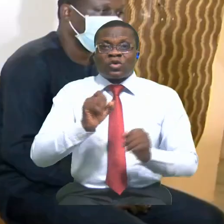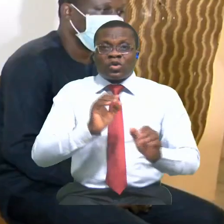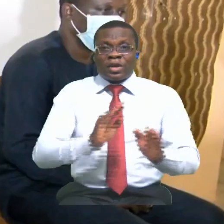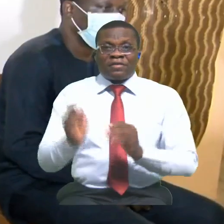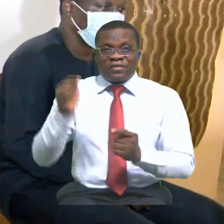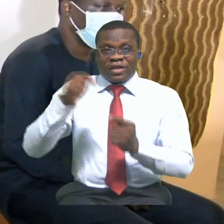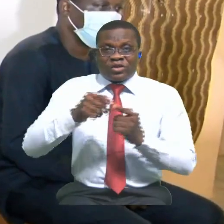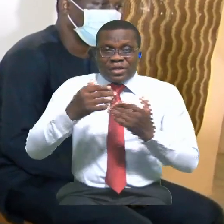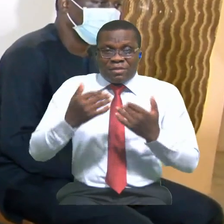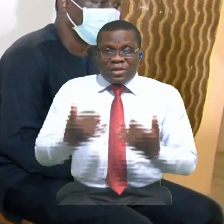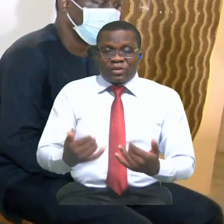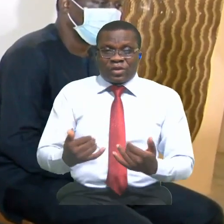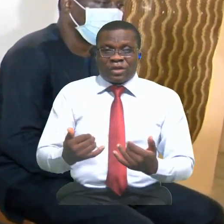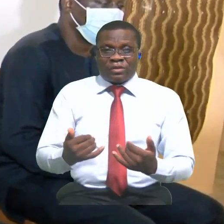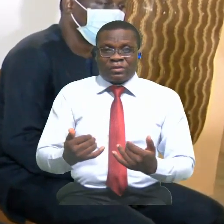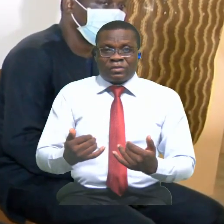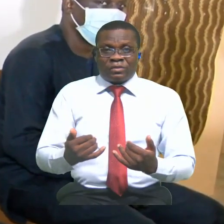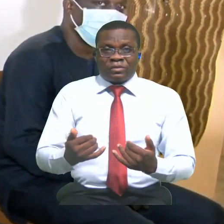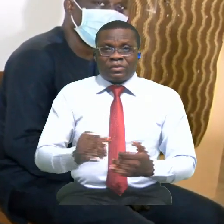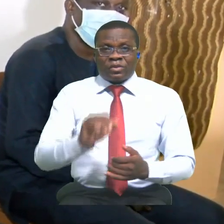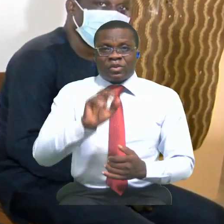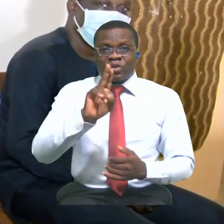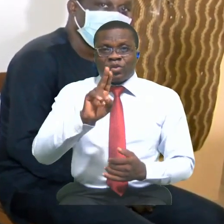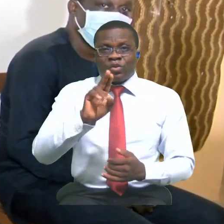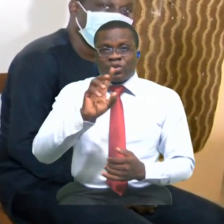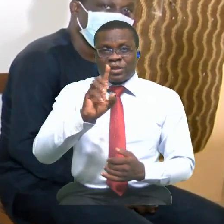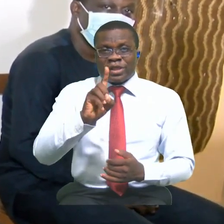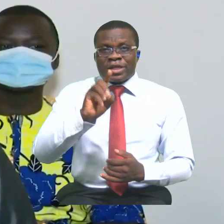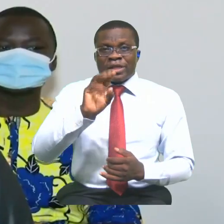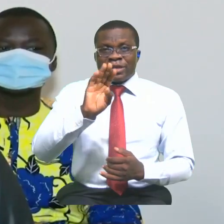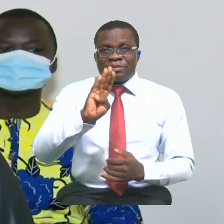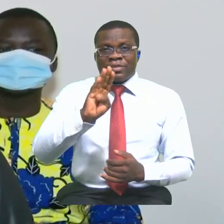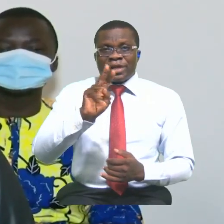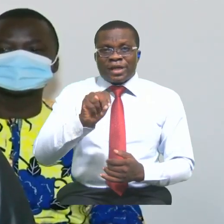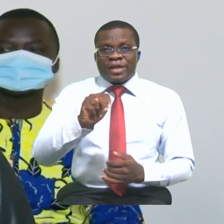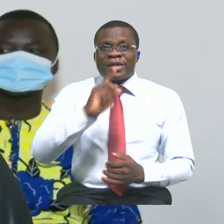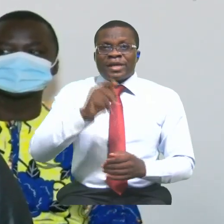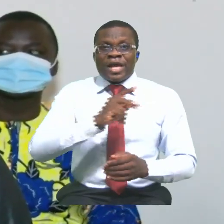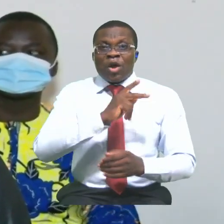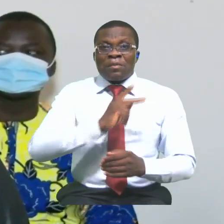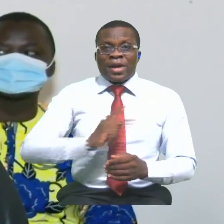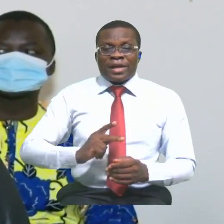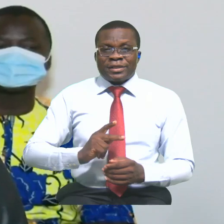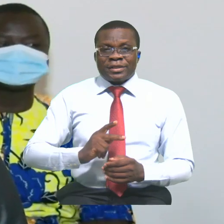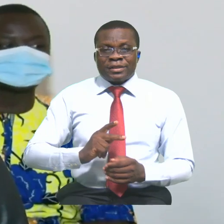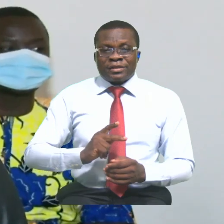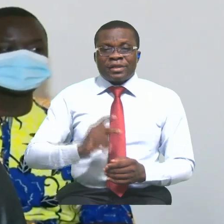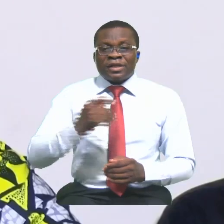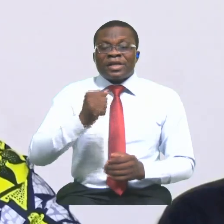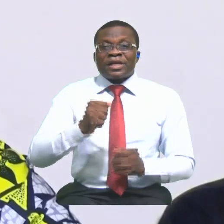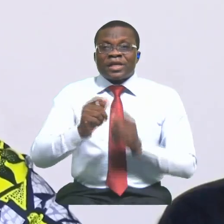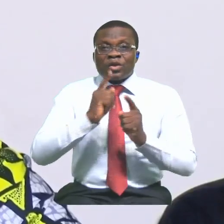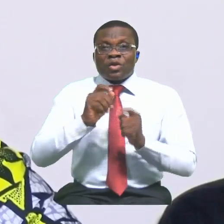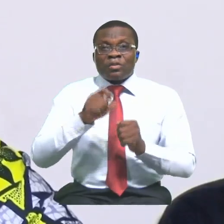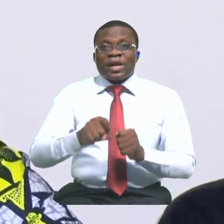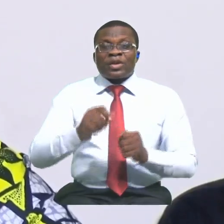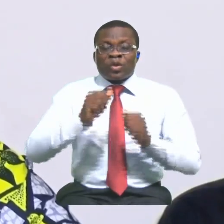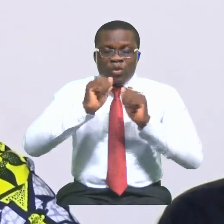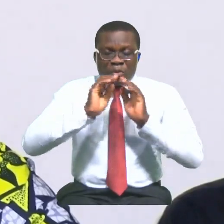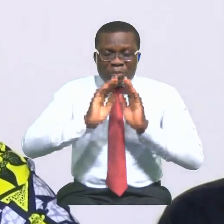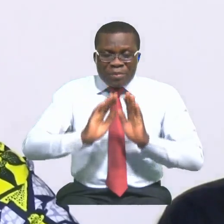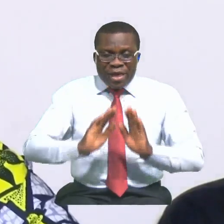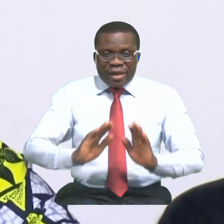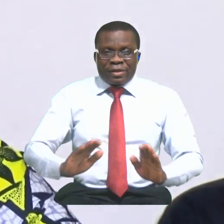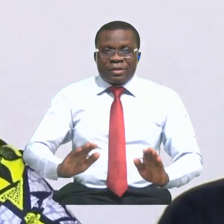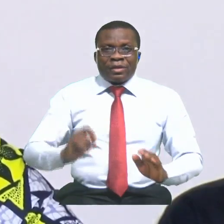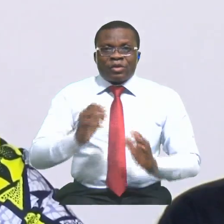jusqu'à maintenant. L'UDBN est un parti qui ne parle que de paix.